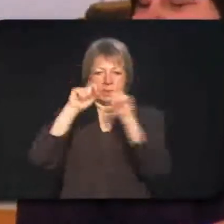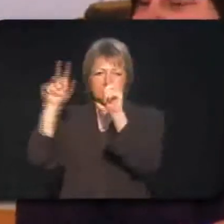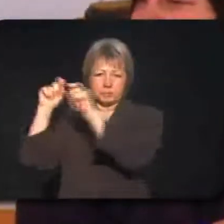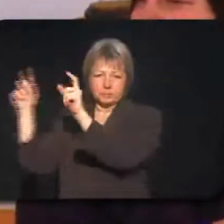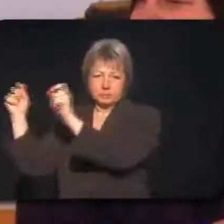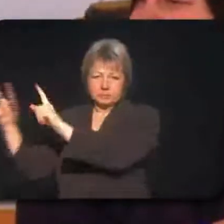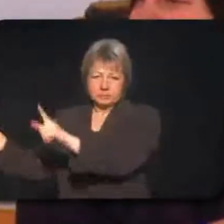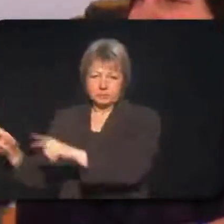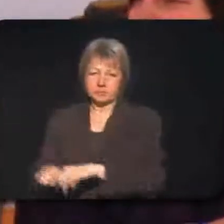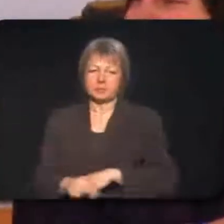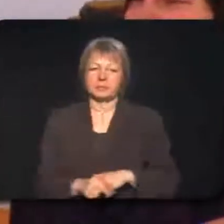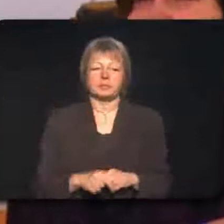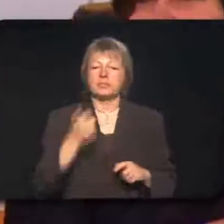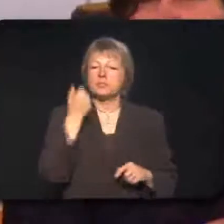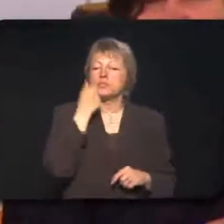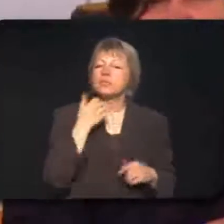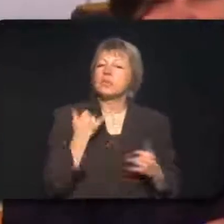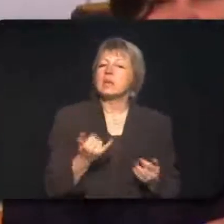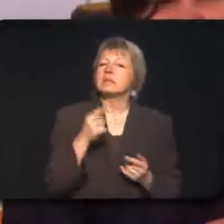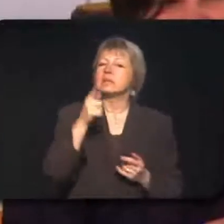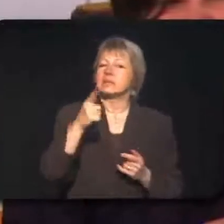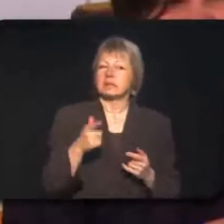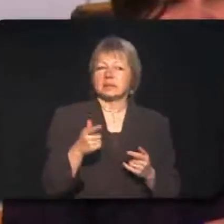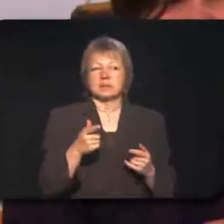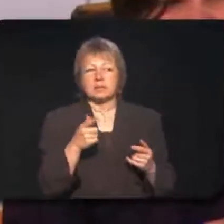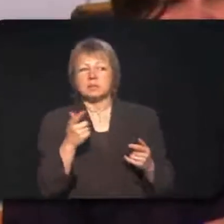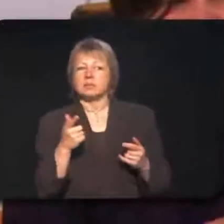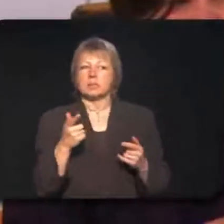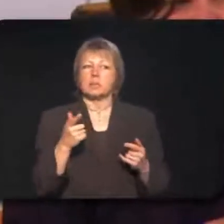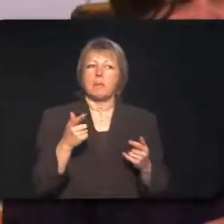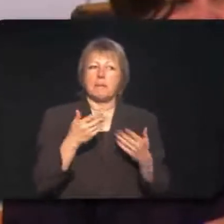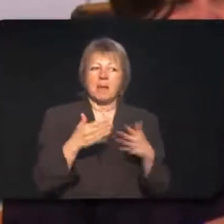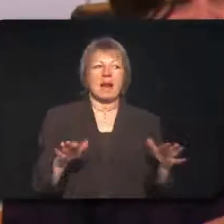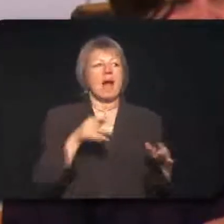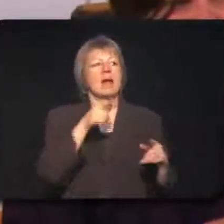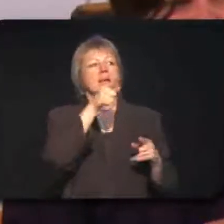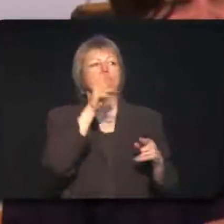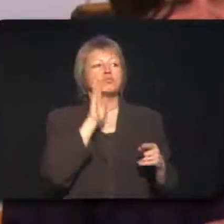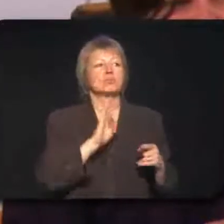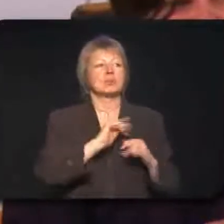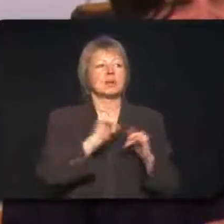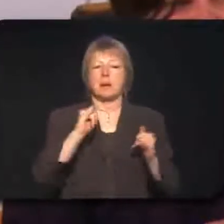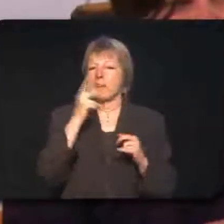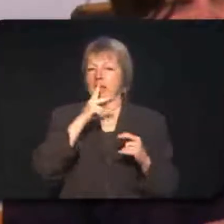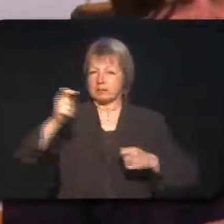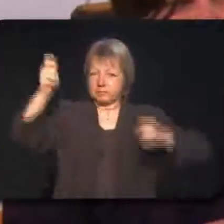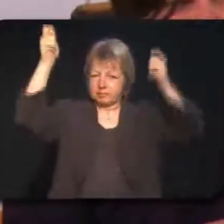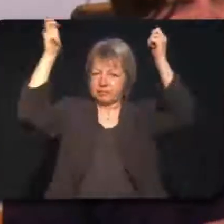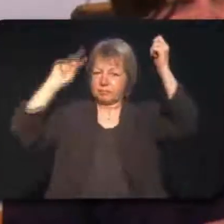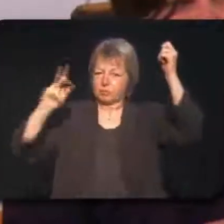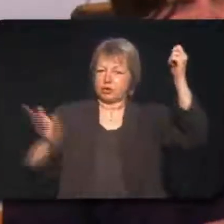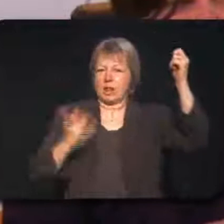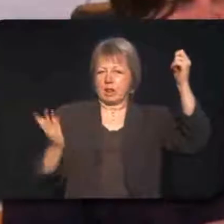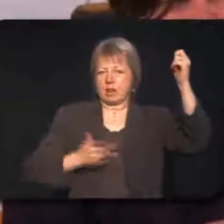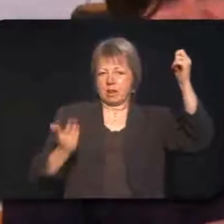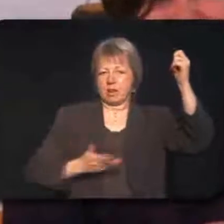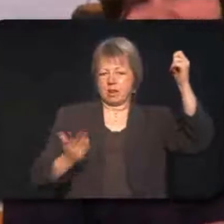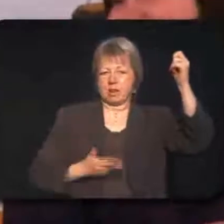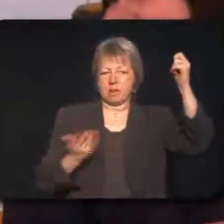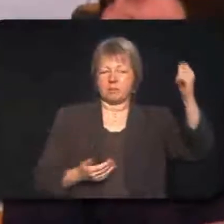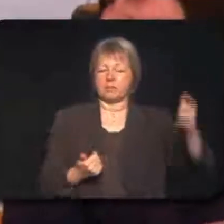macht euch bereit haltet beides hoch damit wir zackig durchkommen sollen von den